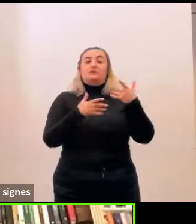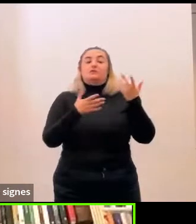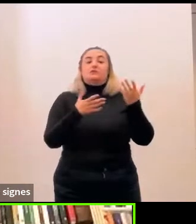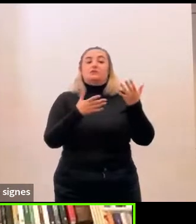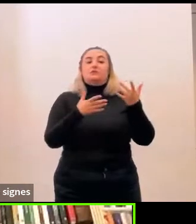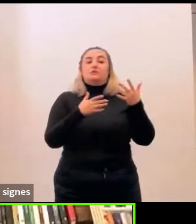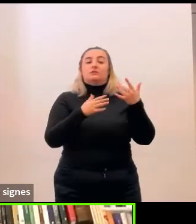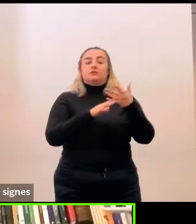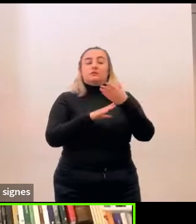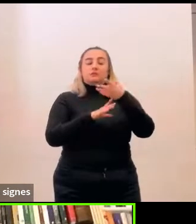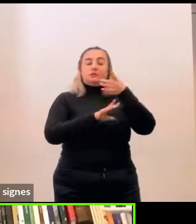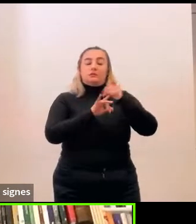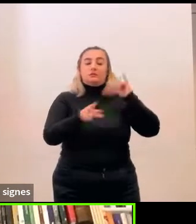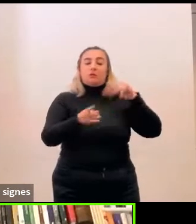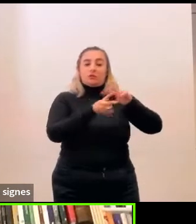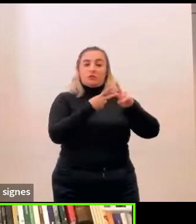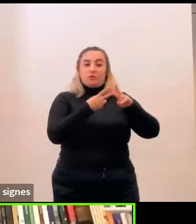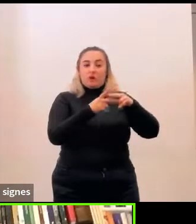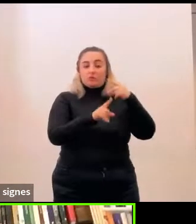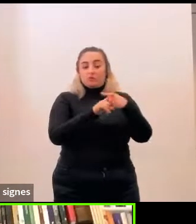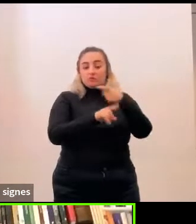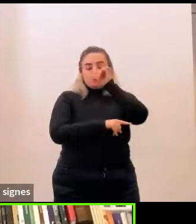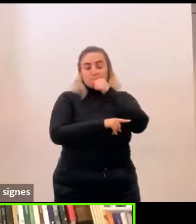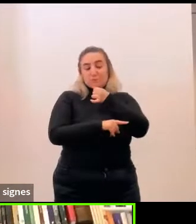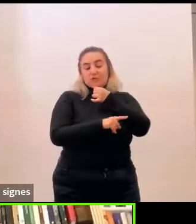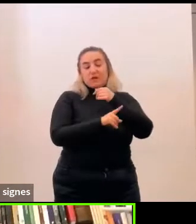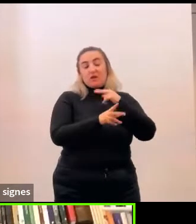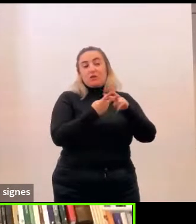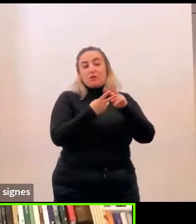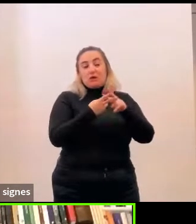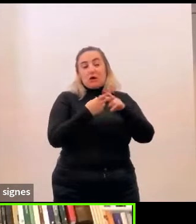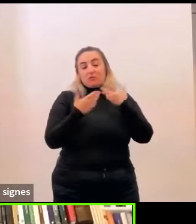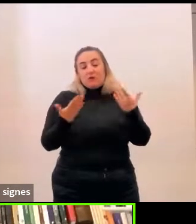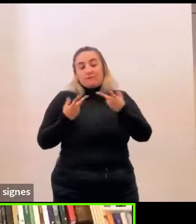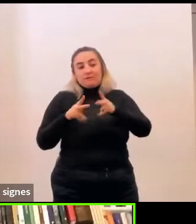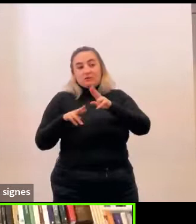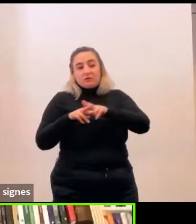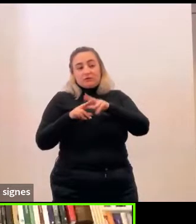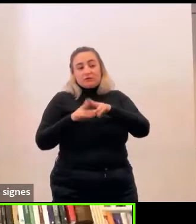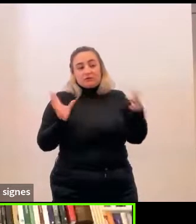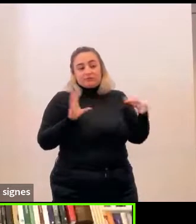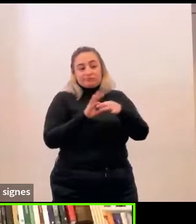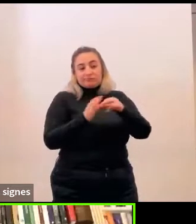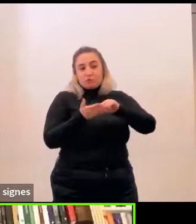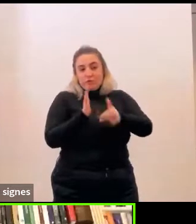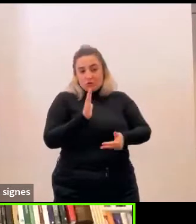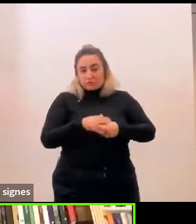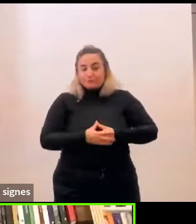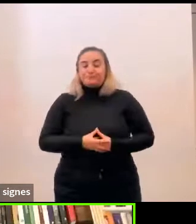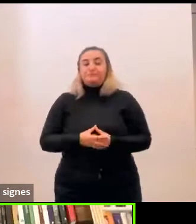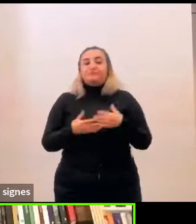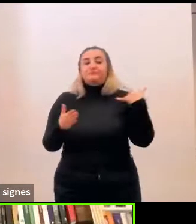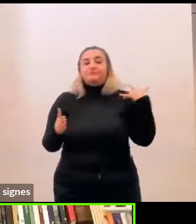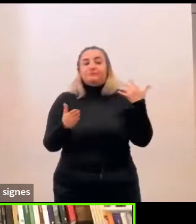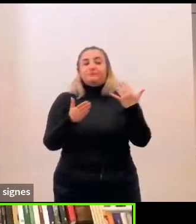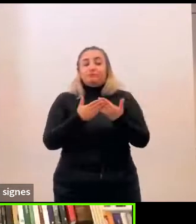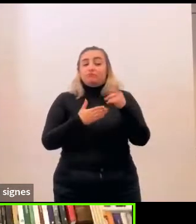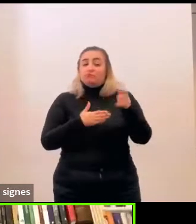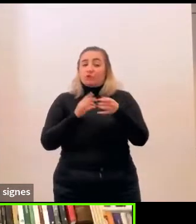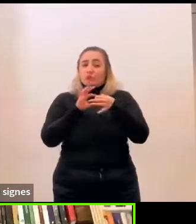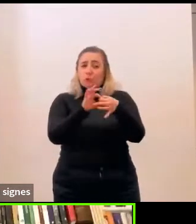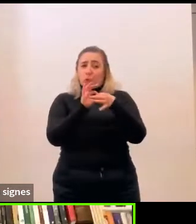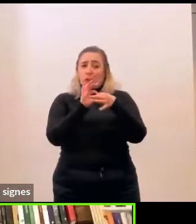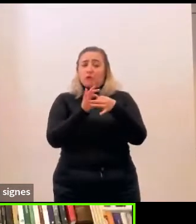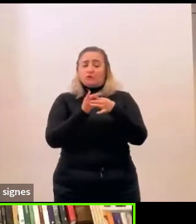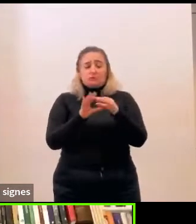par une convention d'objectifs et de moyens. Ce conventionnement a d'ailleurs permis de nourrir une relation très